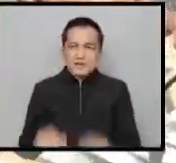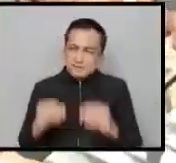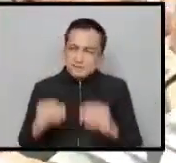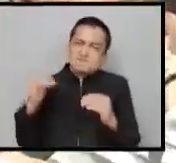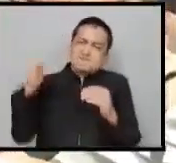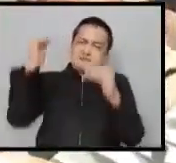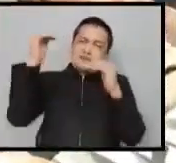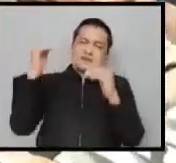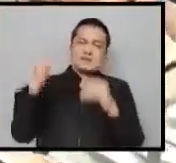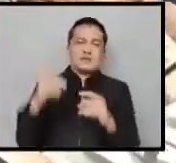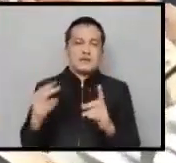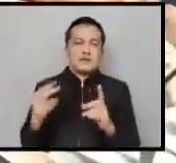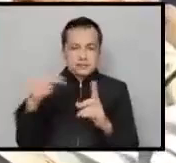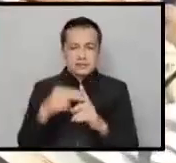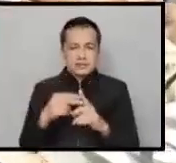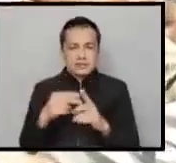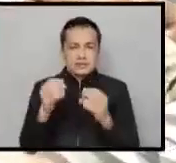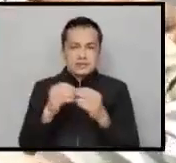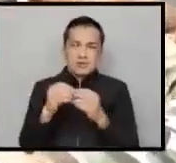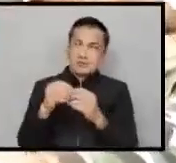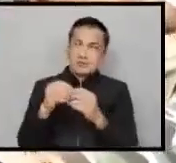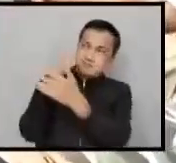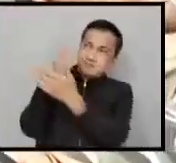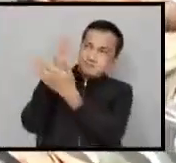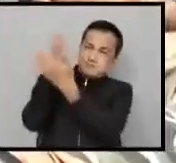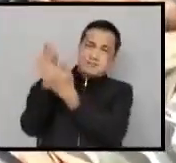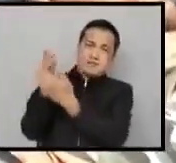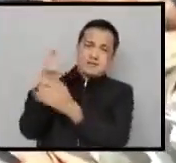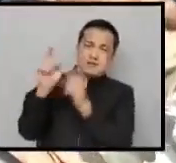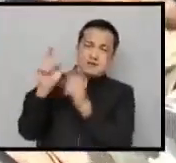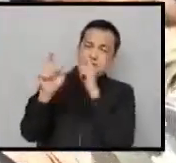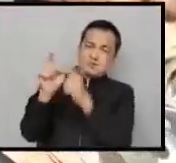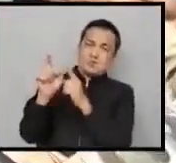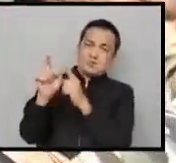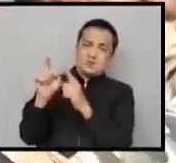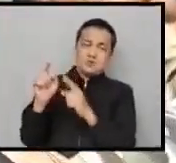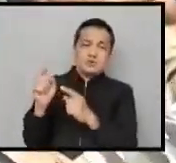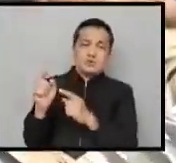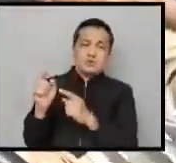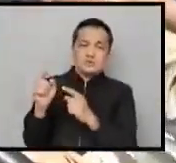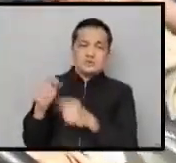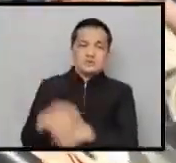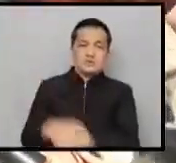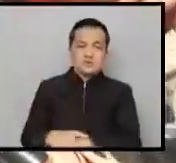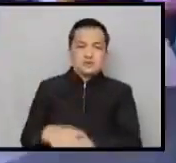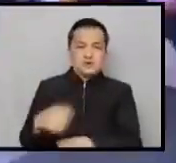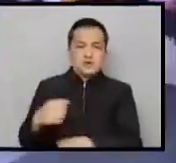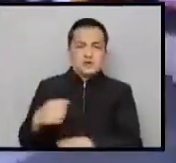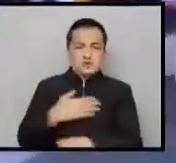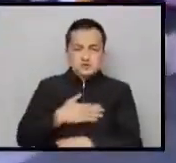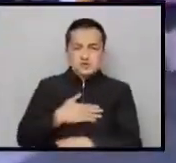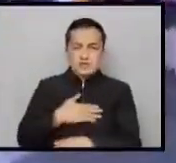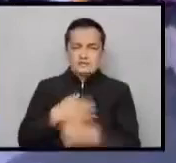hanggang lalong ma-reach natin yung talagang gusto nating performance.